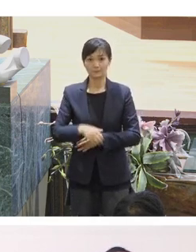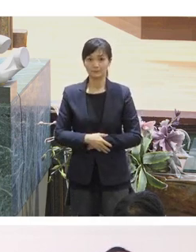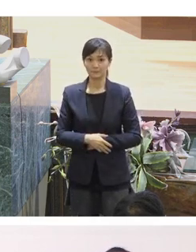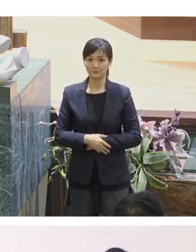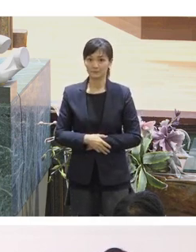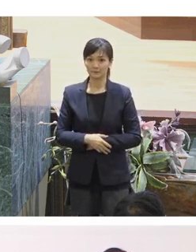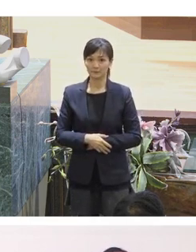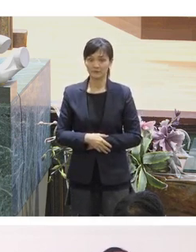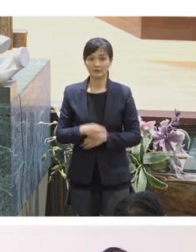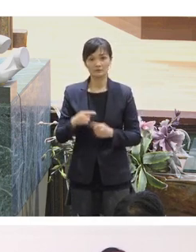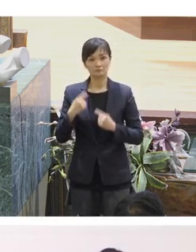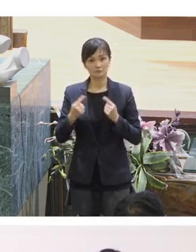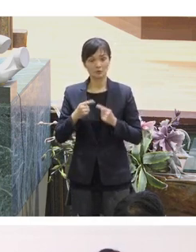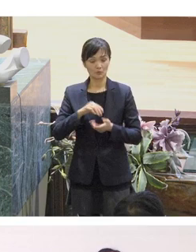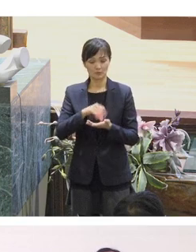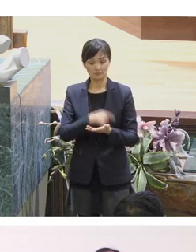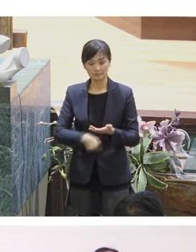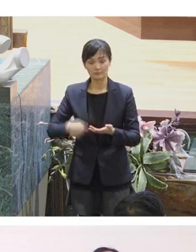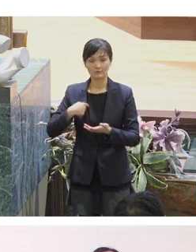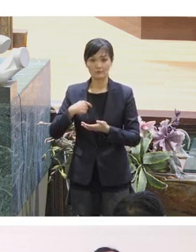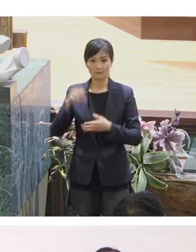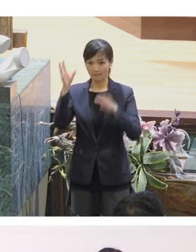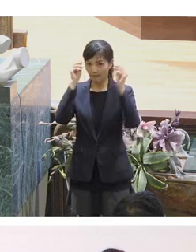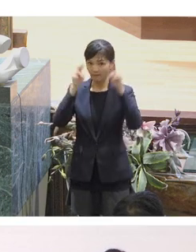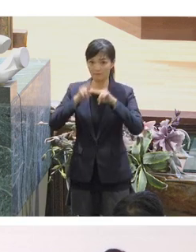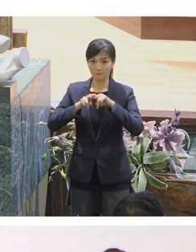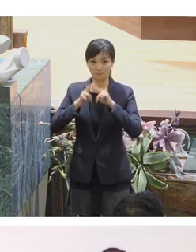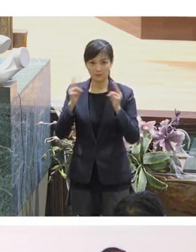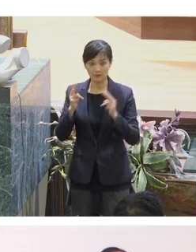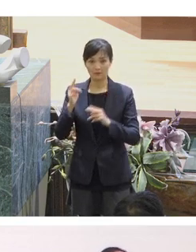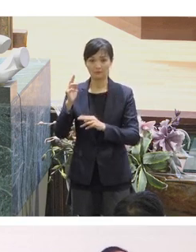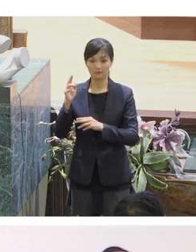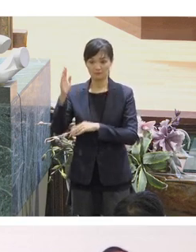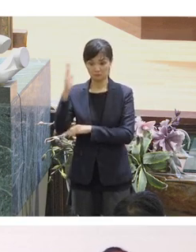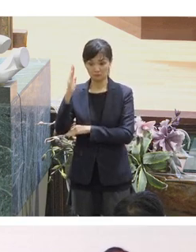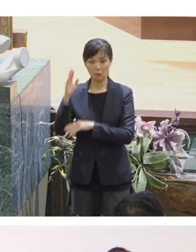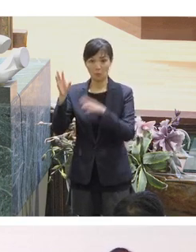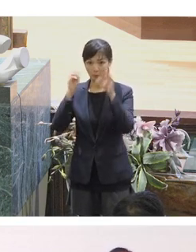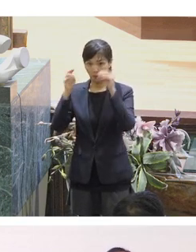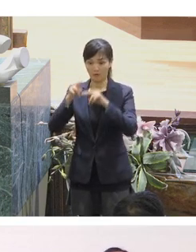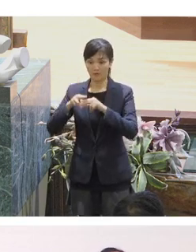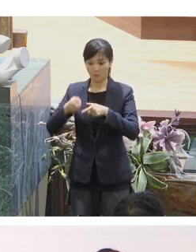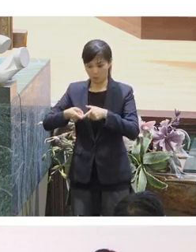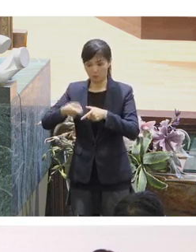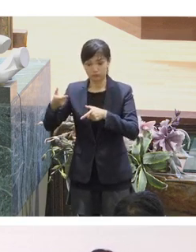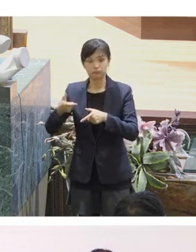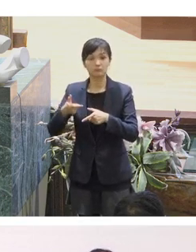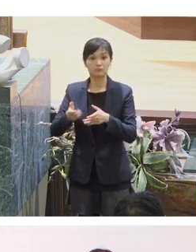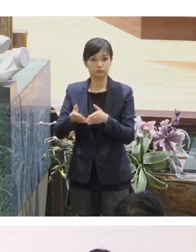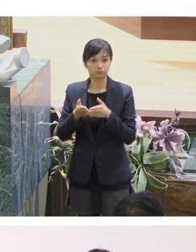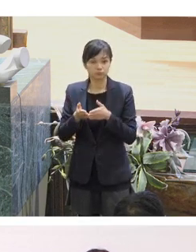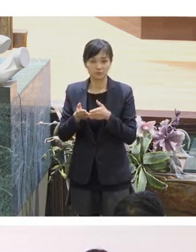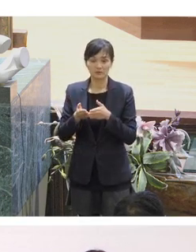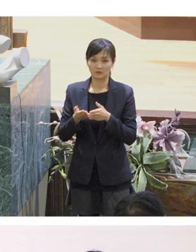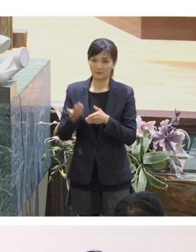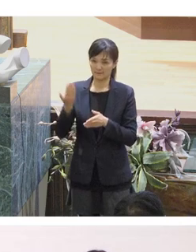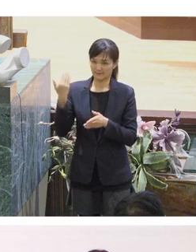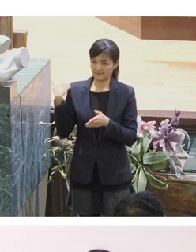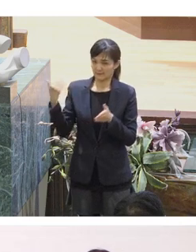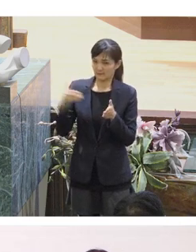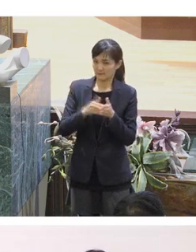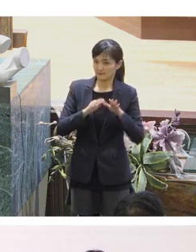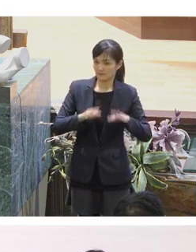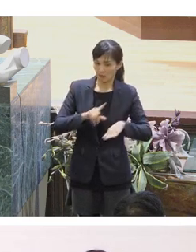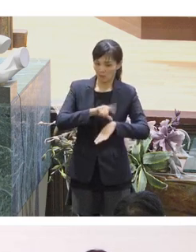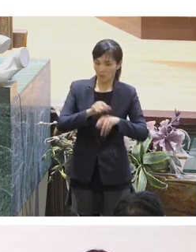是自由软体啊、开放知识啊，或者是政府资讯公开啊等等的，就是常年的这个基础上面，它只是这些基